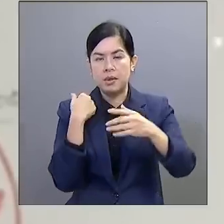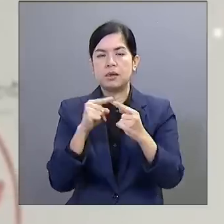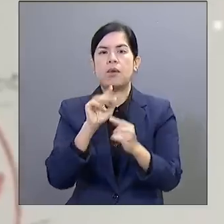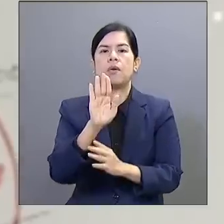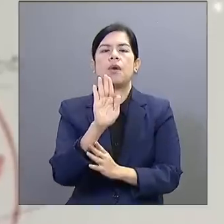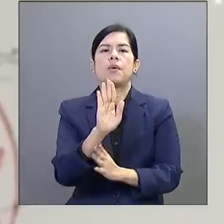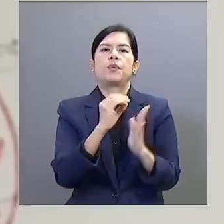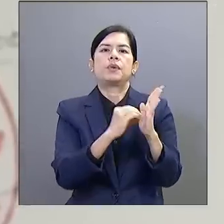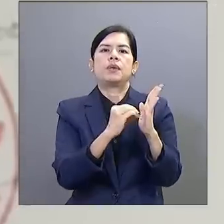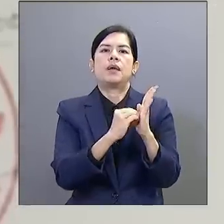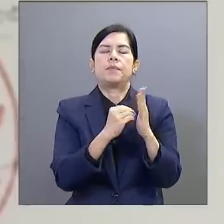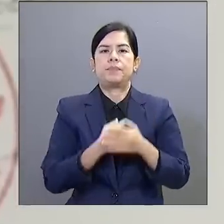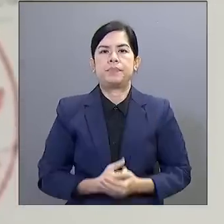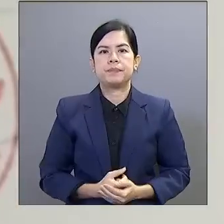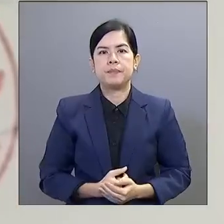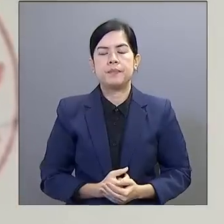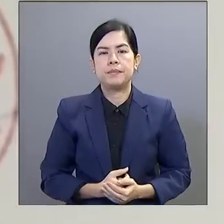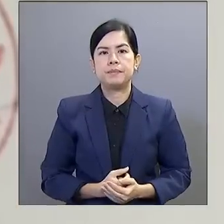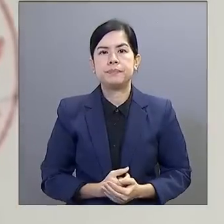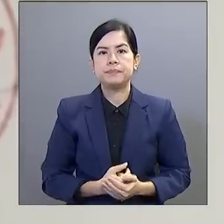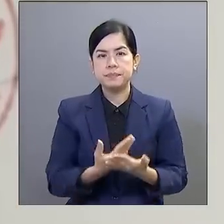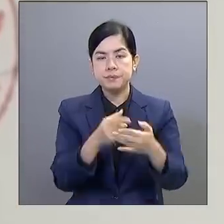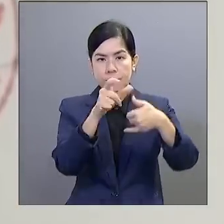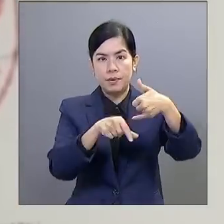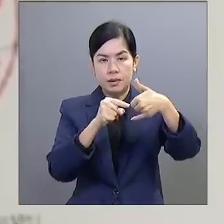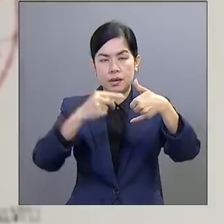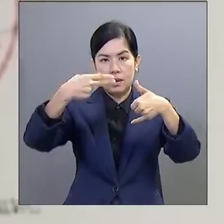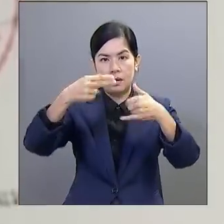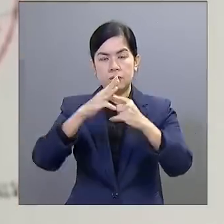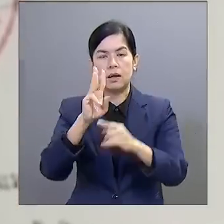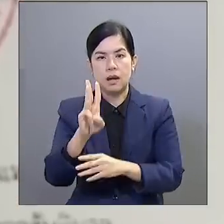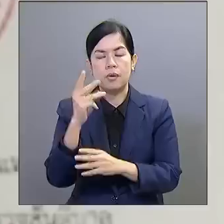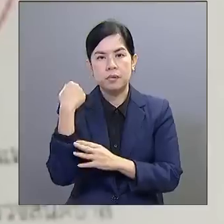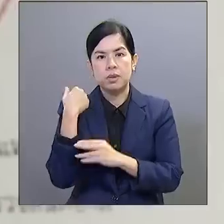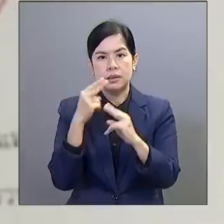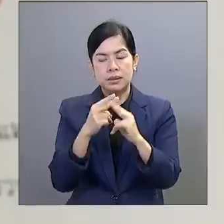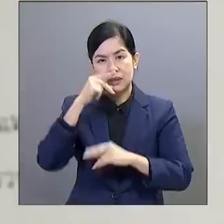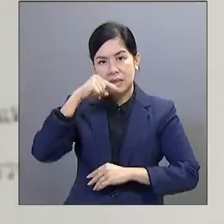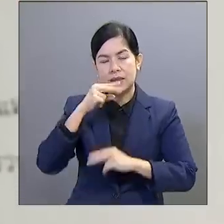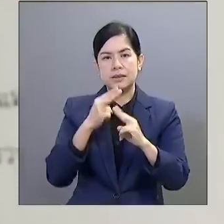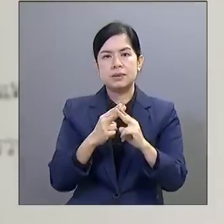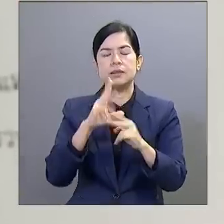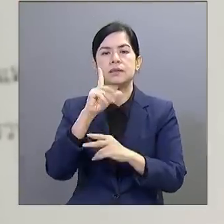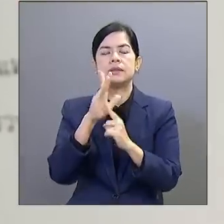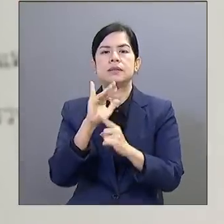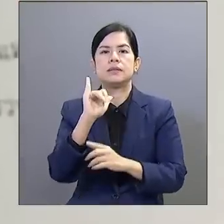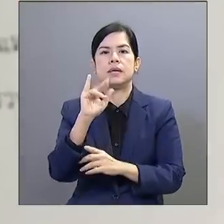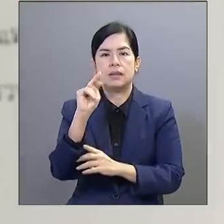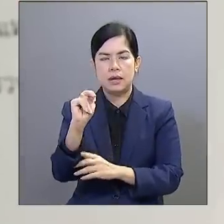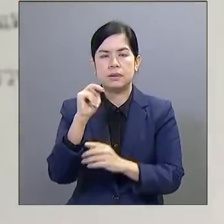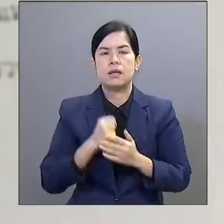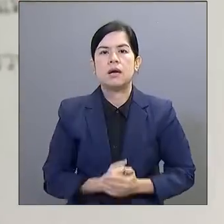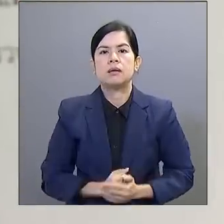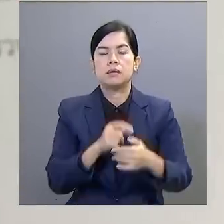พมหานครค่ะหาวเจ๋อตู้นะคะมีชื่อไทยด้วยนะคะว่านายชยนัทกรฉายานันท์